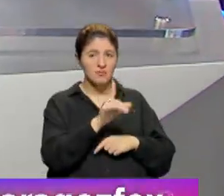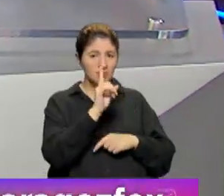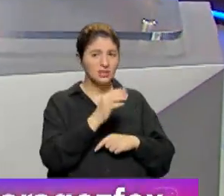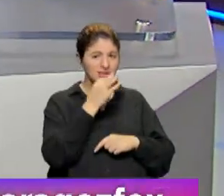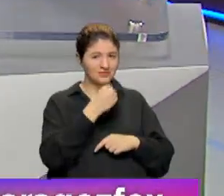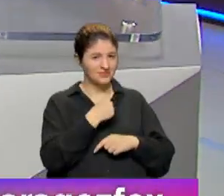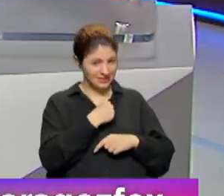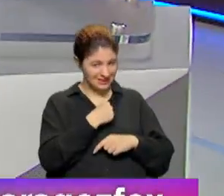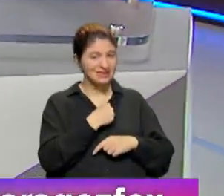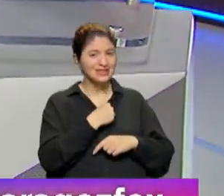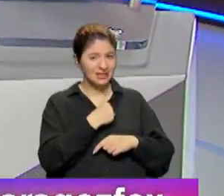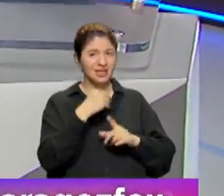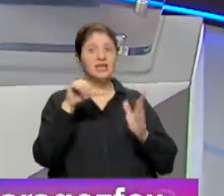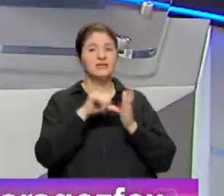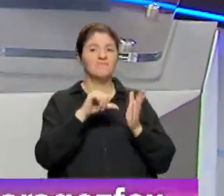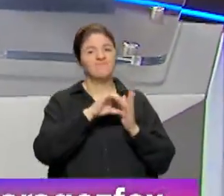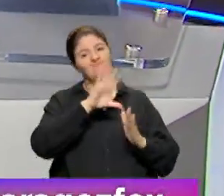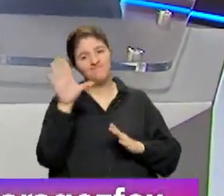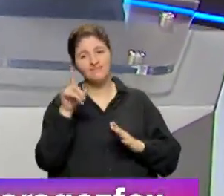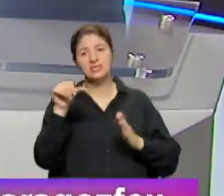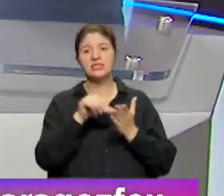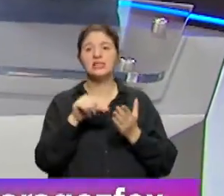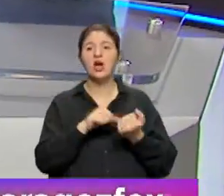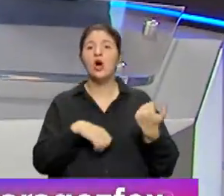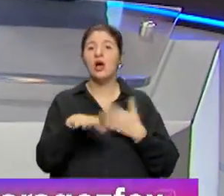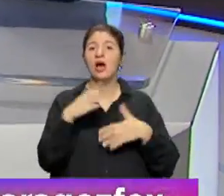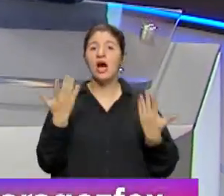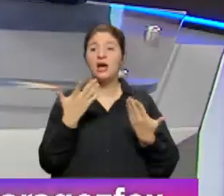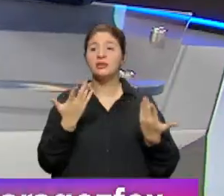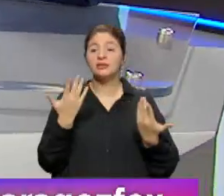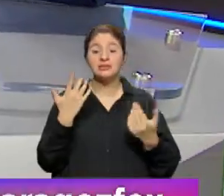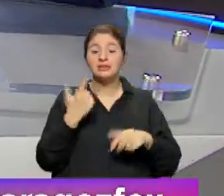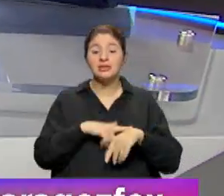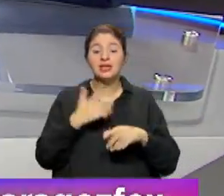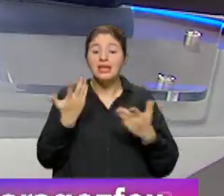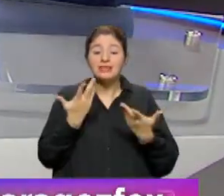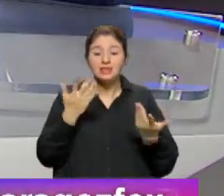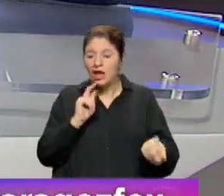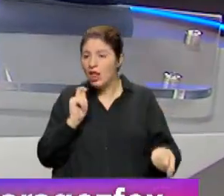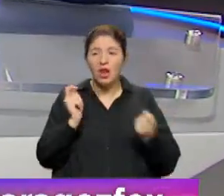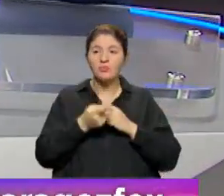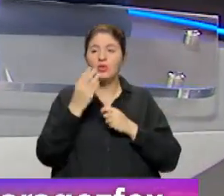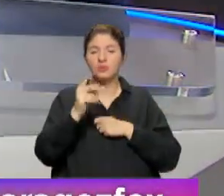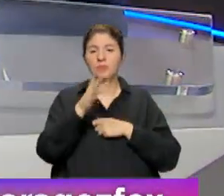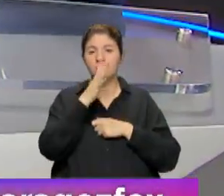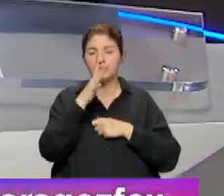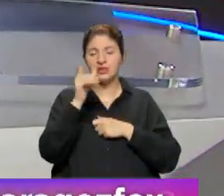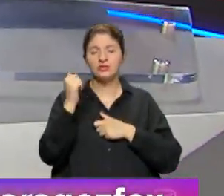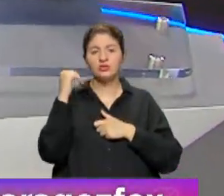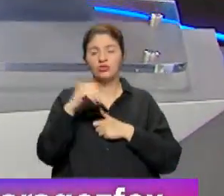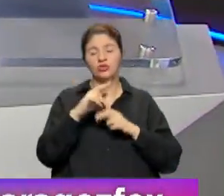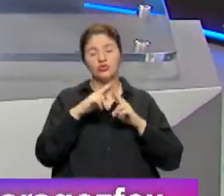bir müsaden olursa İran'a gidelim İran'daki Olaylar hangi aşamaya doğru evrildi bunun bilgisi